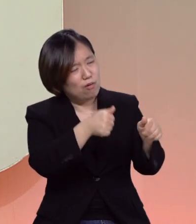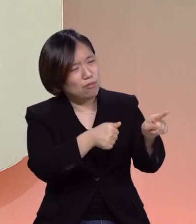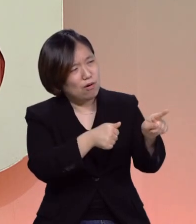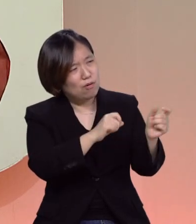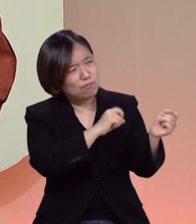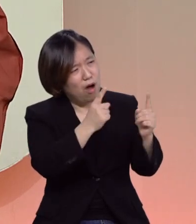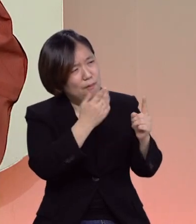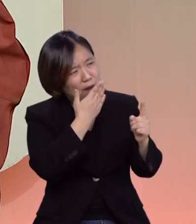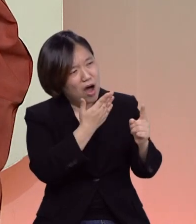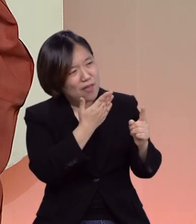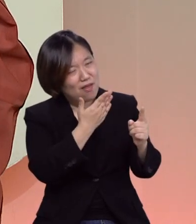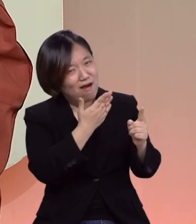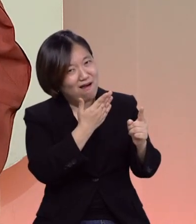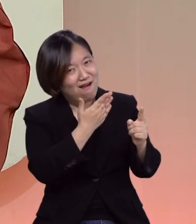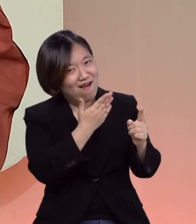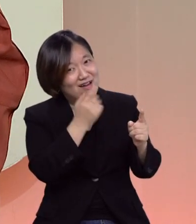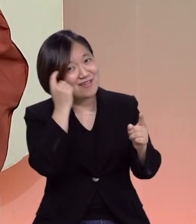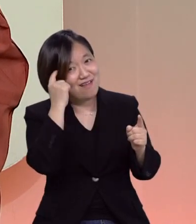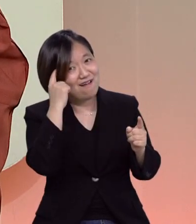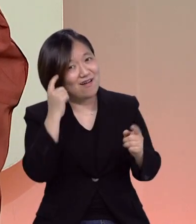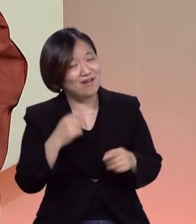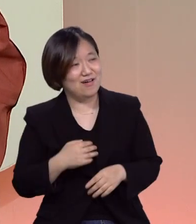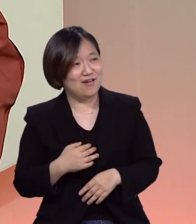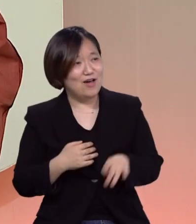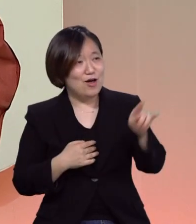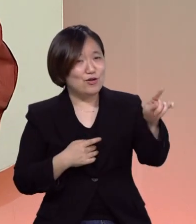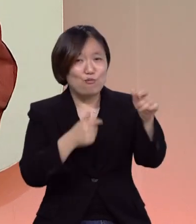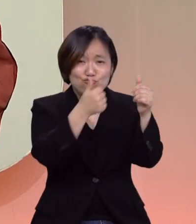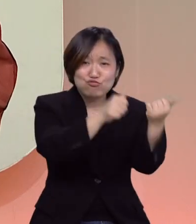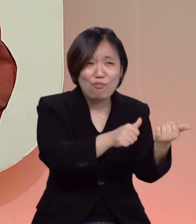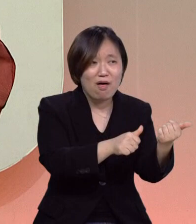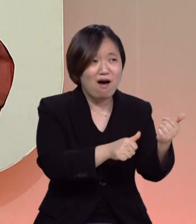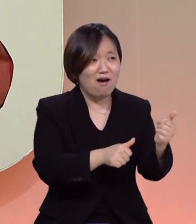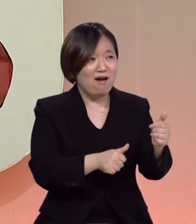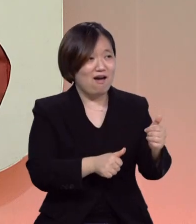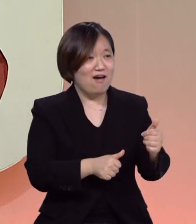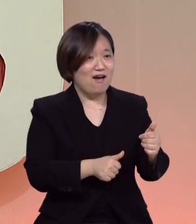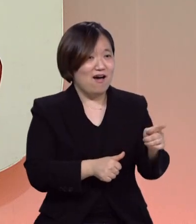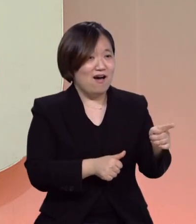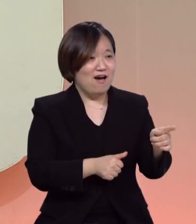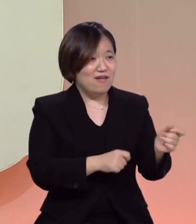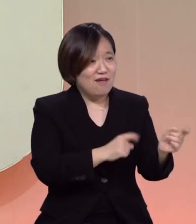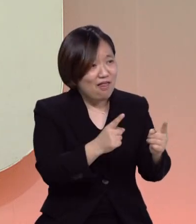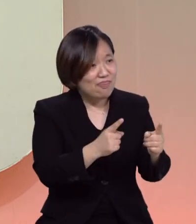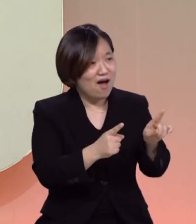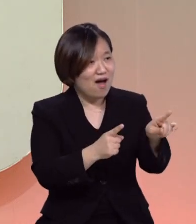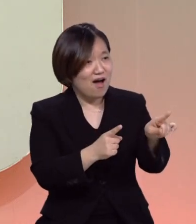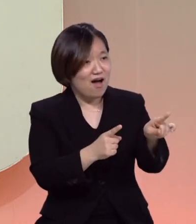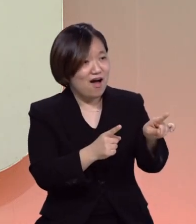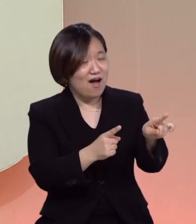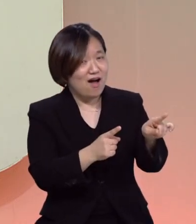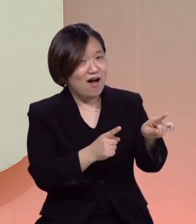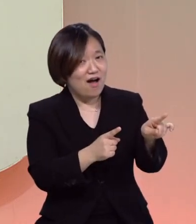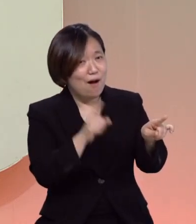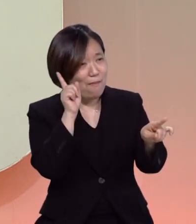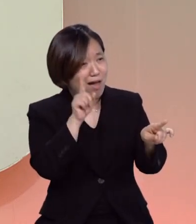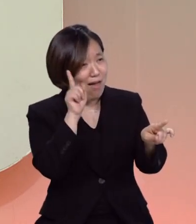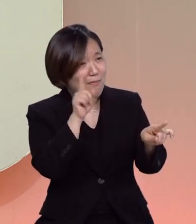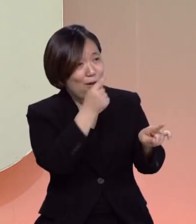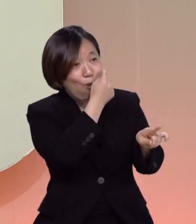건가 적심이 살았나 죽었나 확인하려고 일탔음께서 매일 오셔서 매일